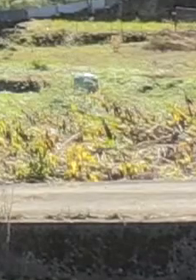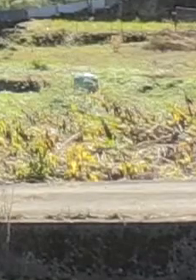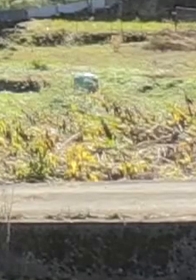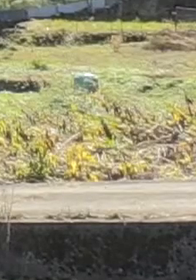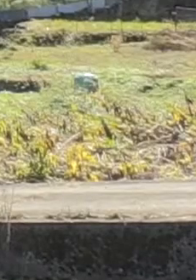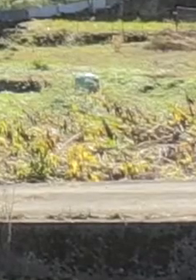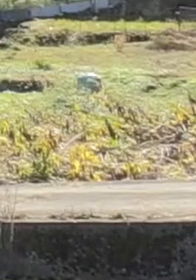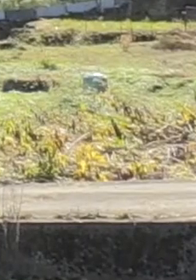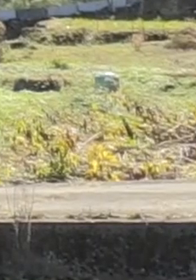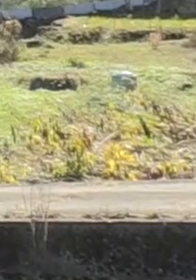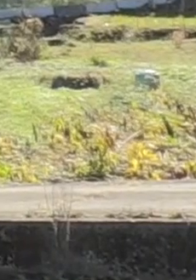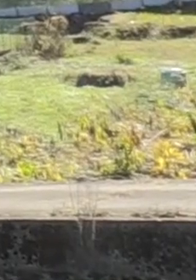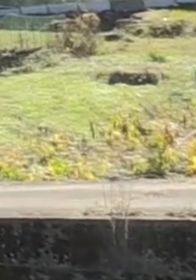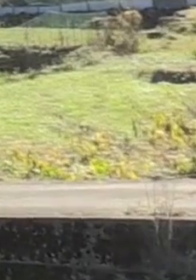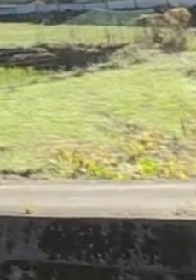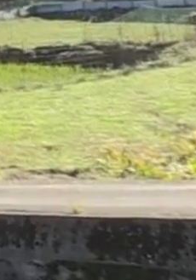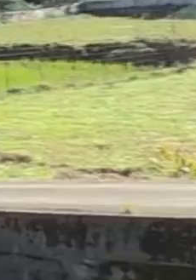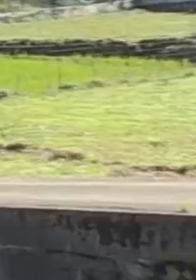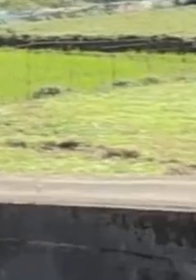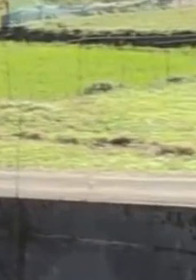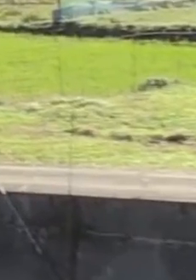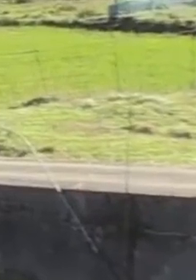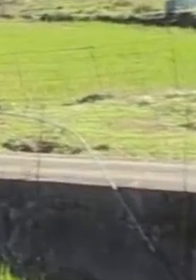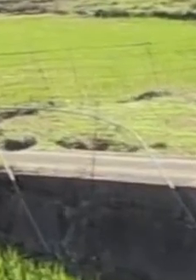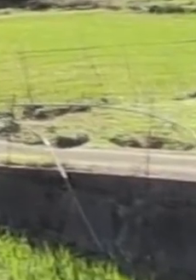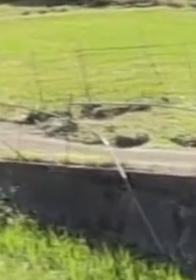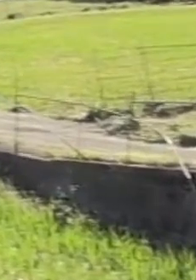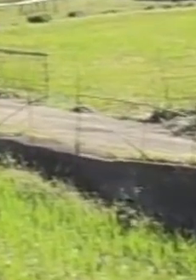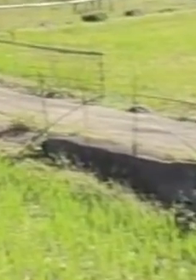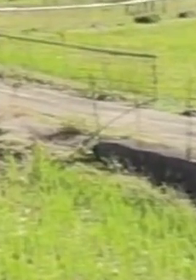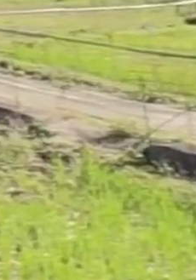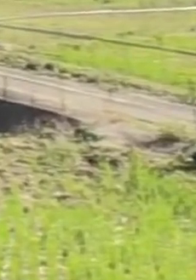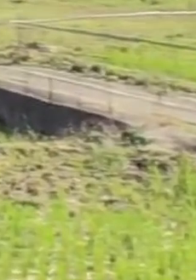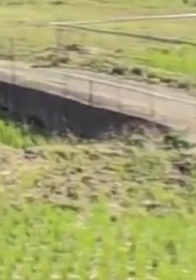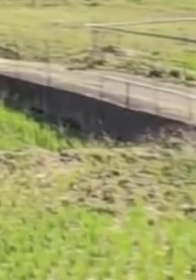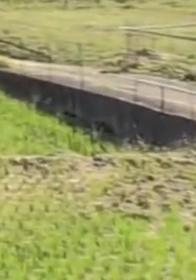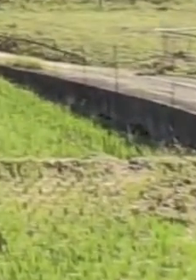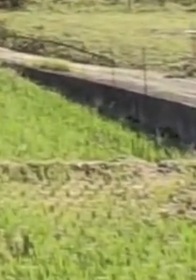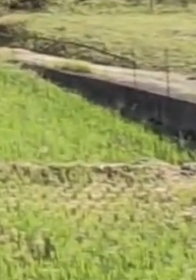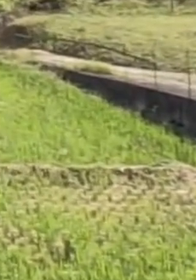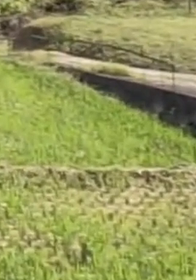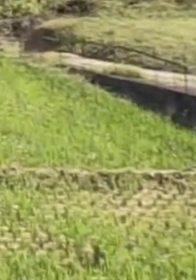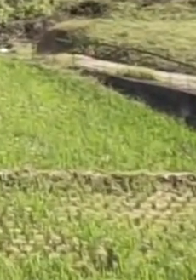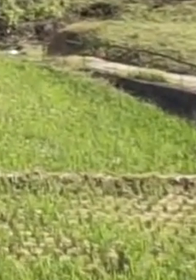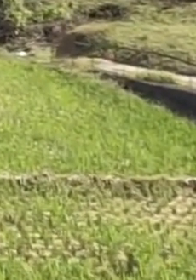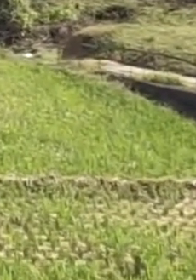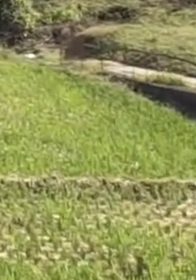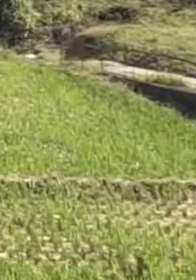この番組は高崎市の企画提供でお送りしました。